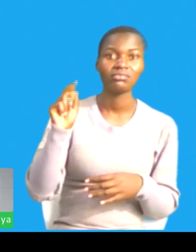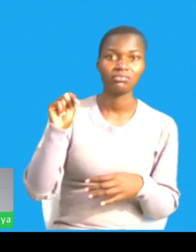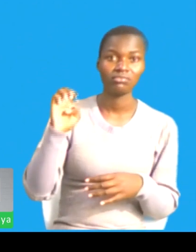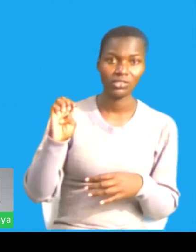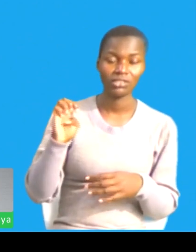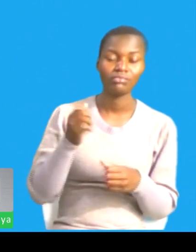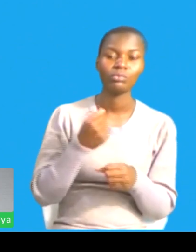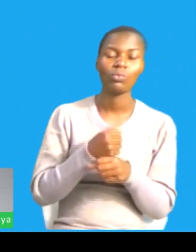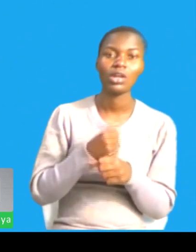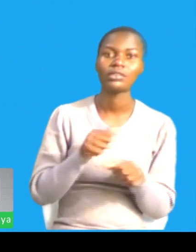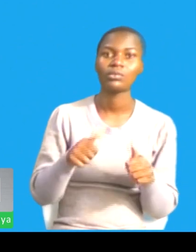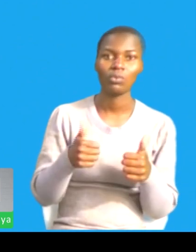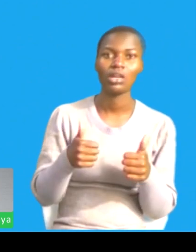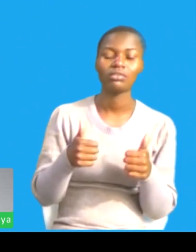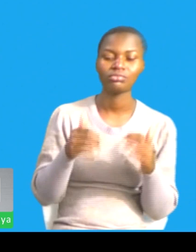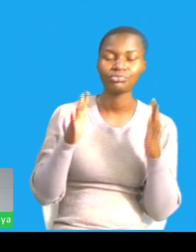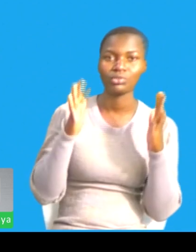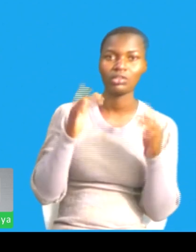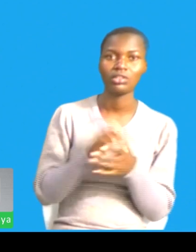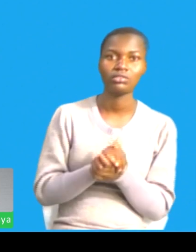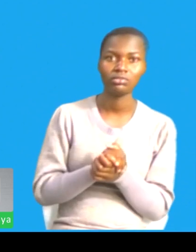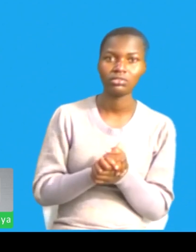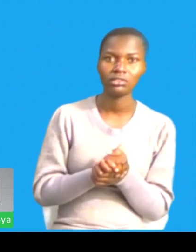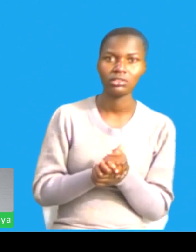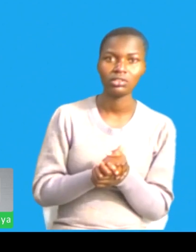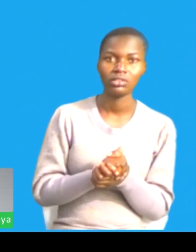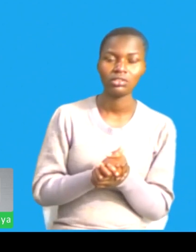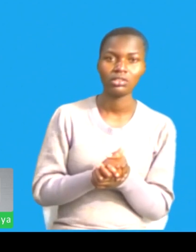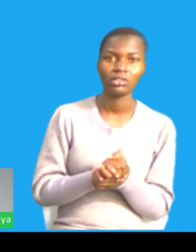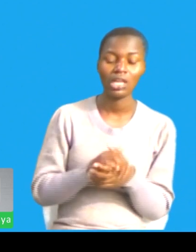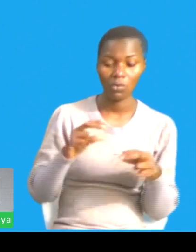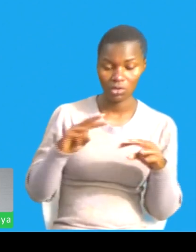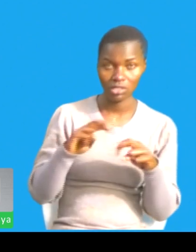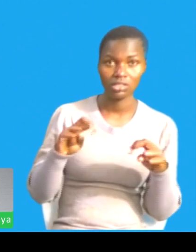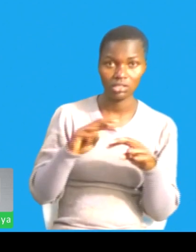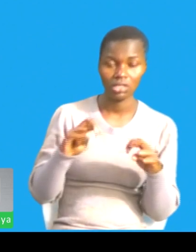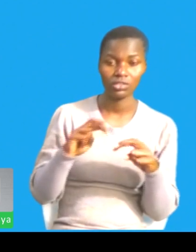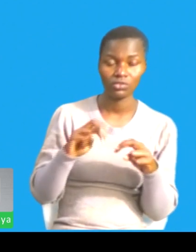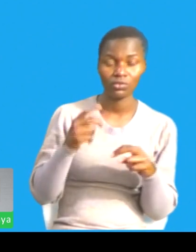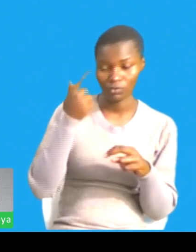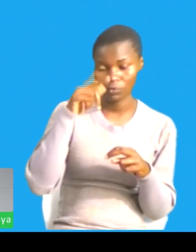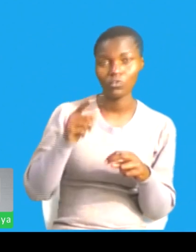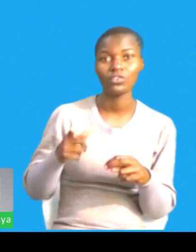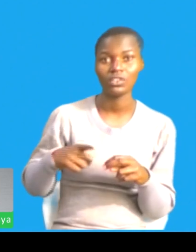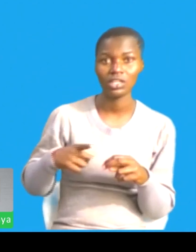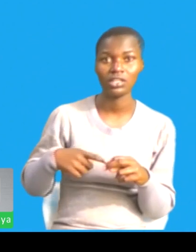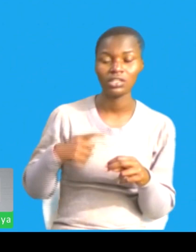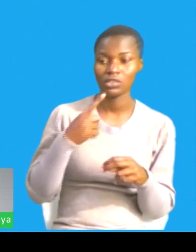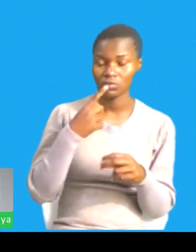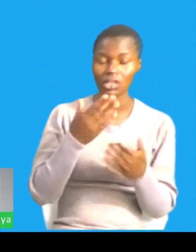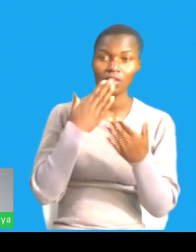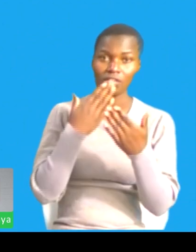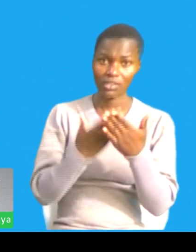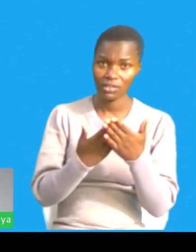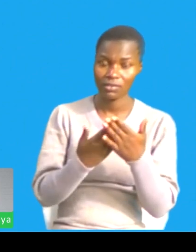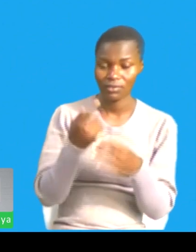kisema hongera kwake. So tunaomba sana with Jen Kagira. I will look for her. Yeah. I will look for her just to say asanti kwa hiyo mambo.